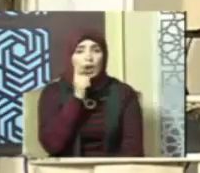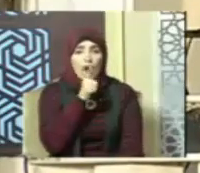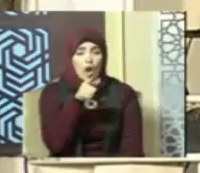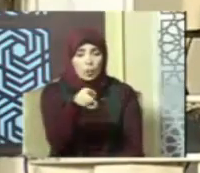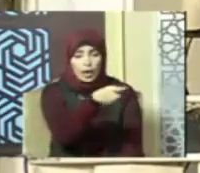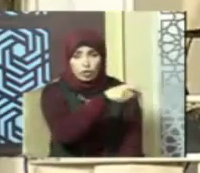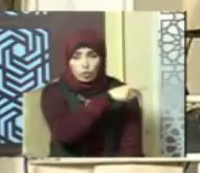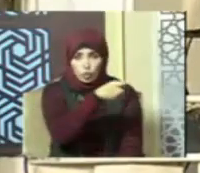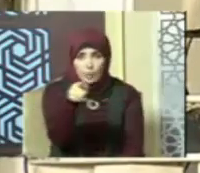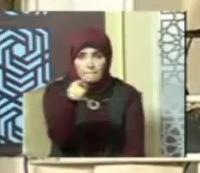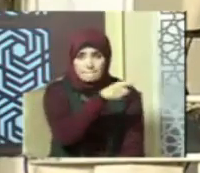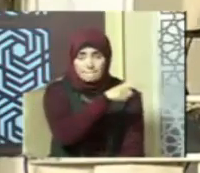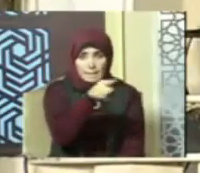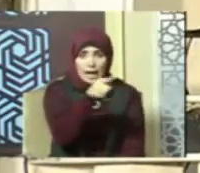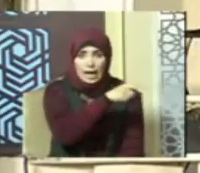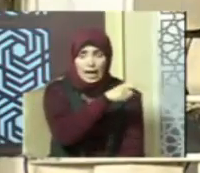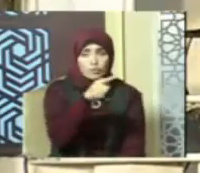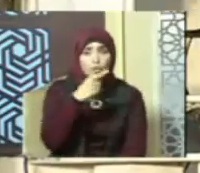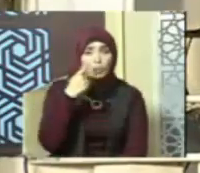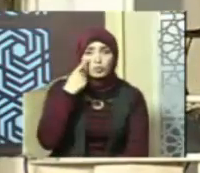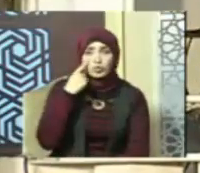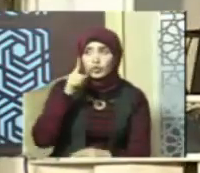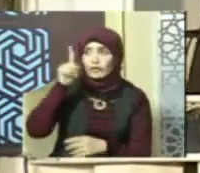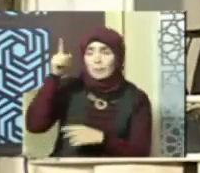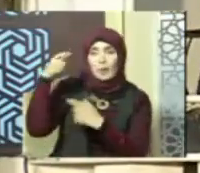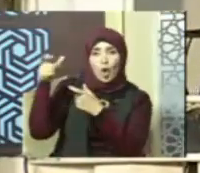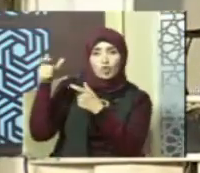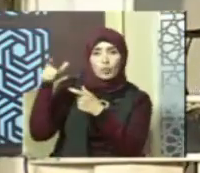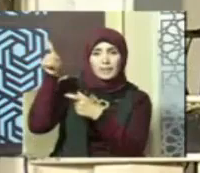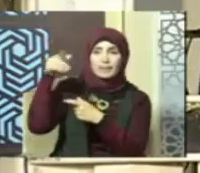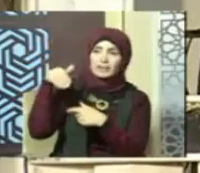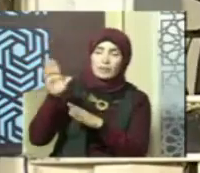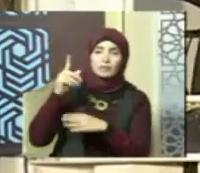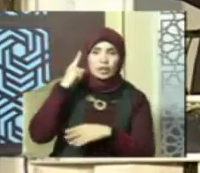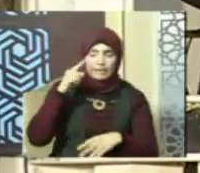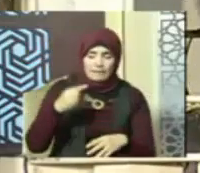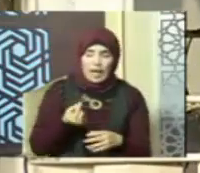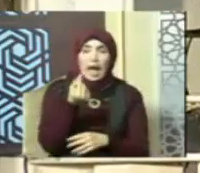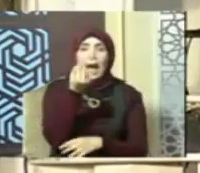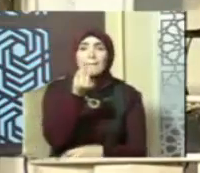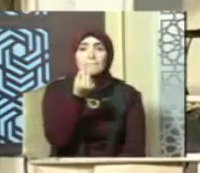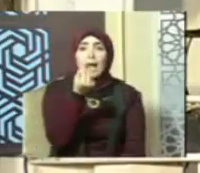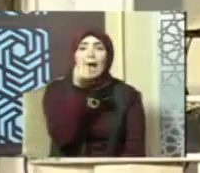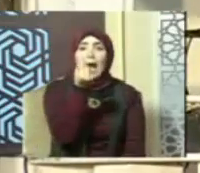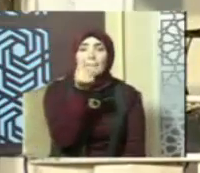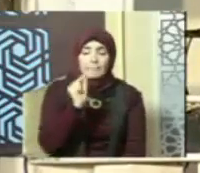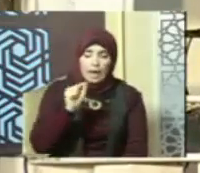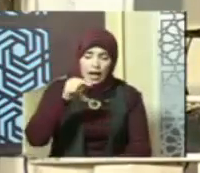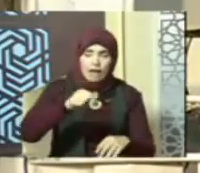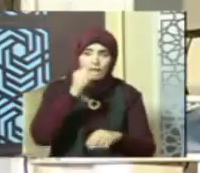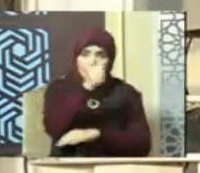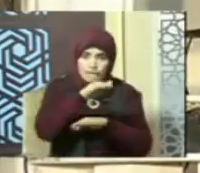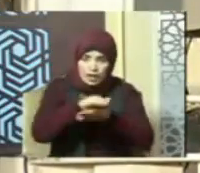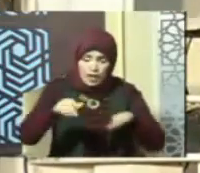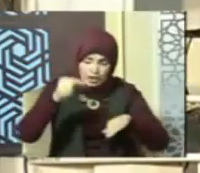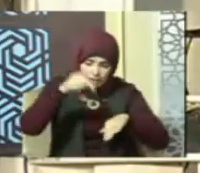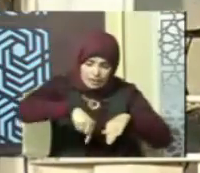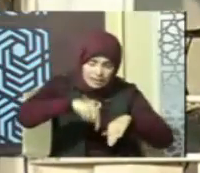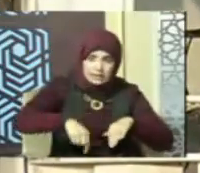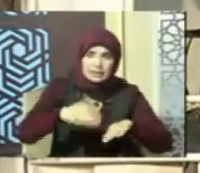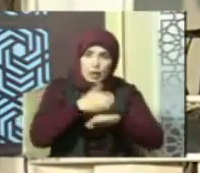المتكلون. المتوكل هو الذي يلقي حبة في الأرض يزرع ويأخذ